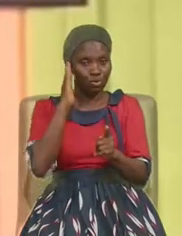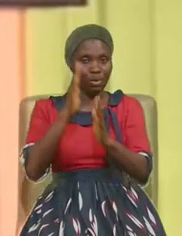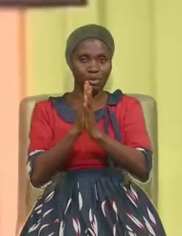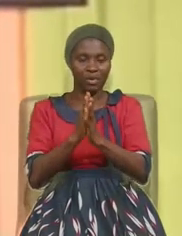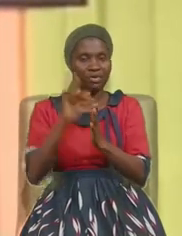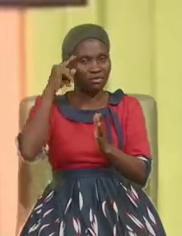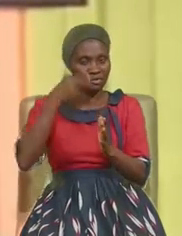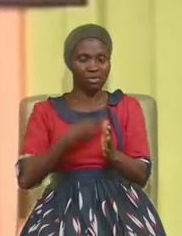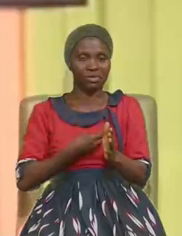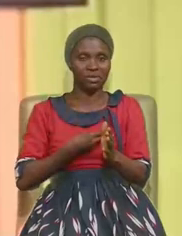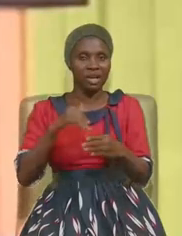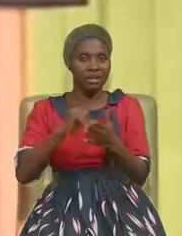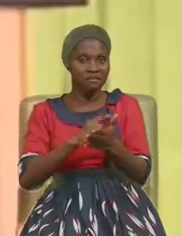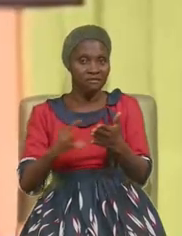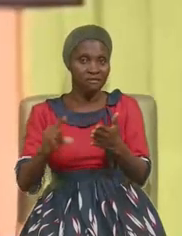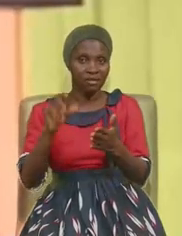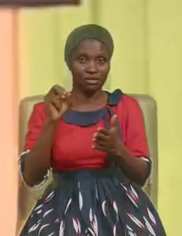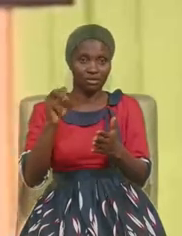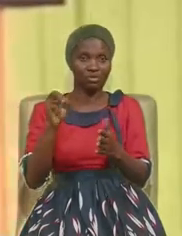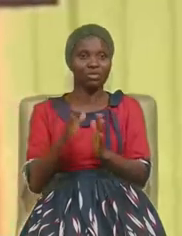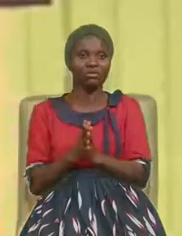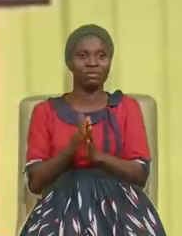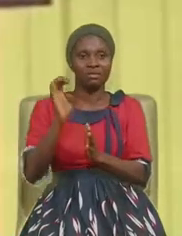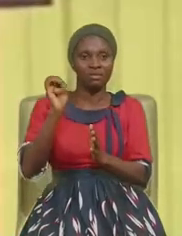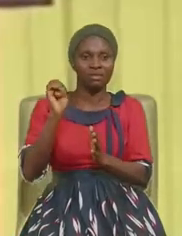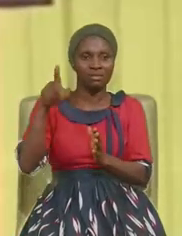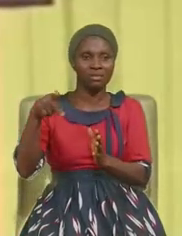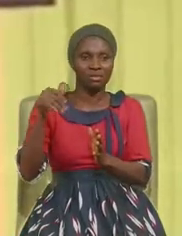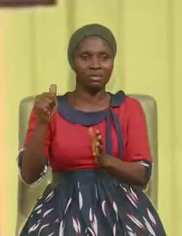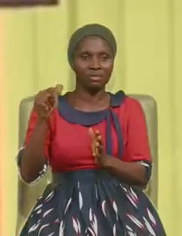12. Épaphras, qui est de votre